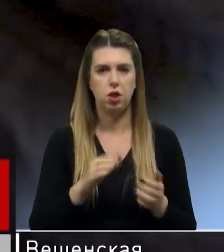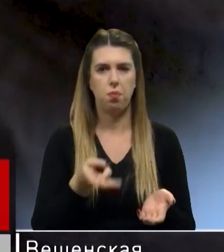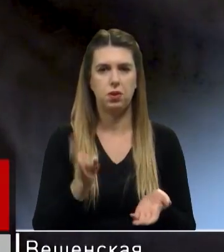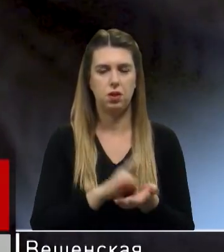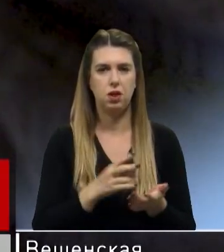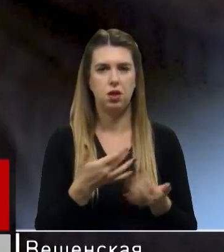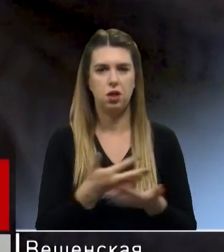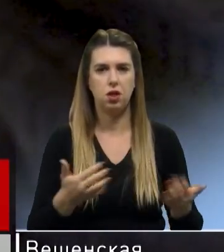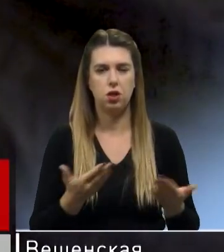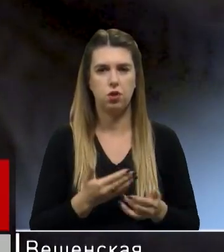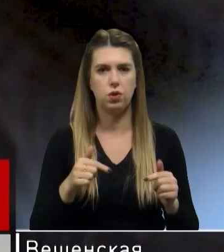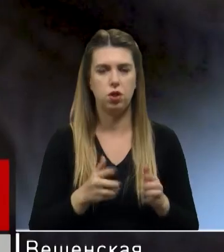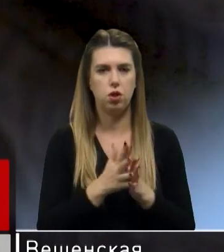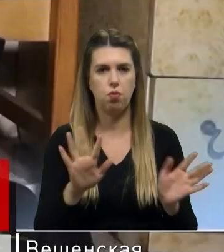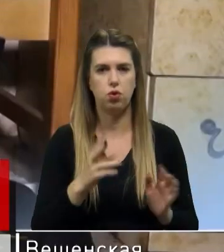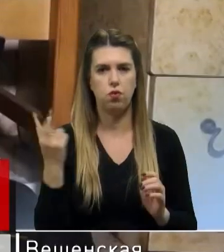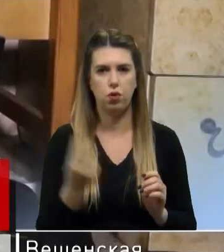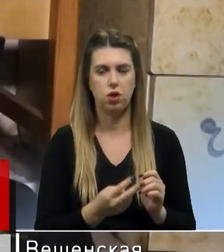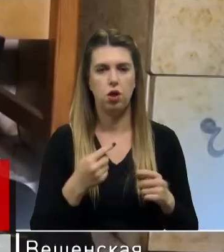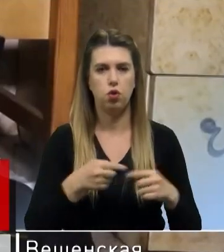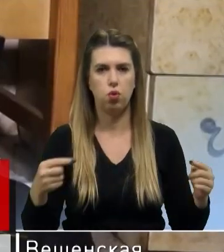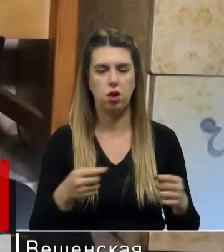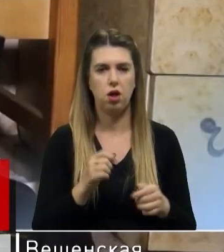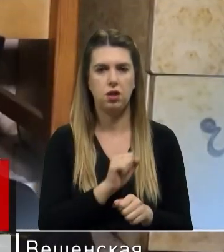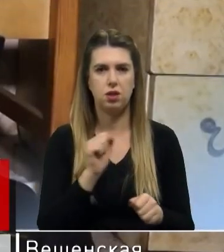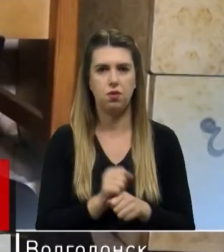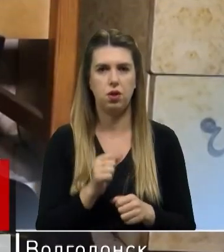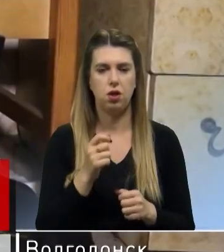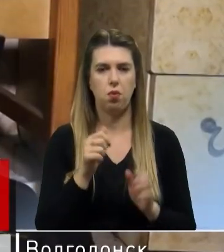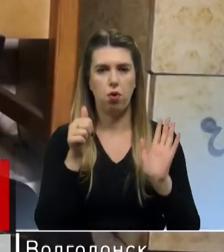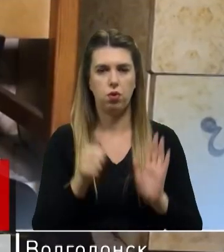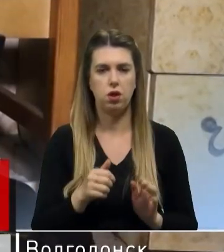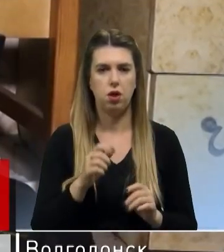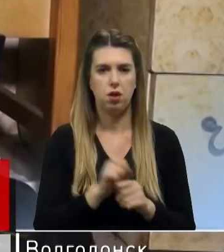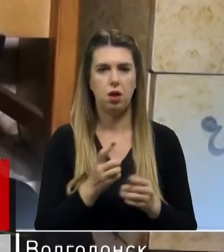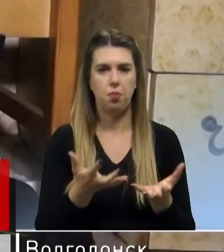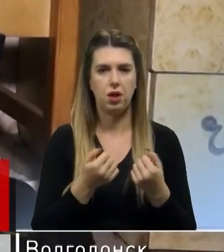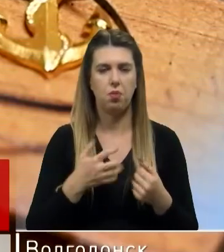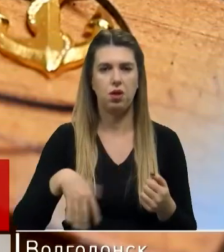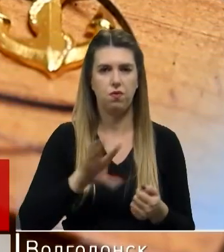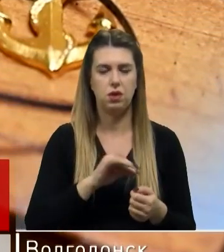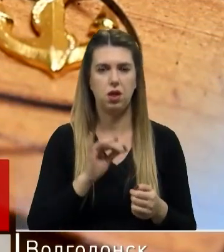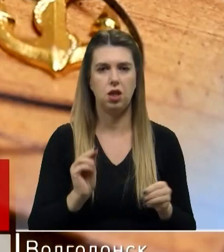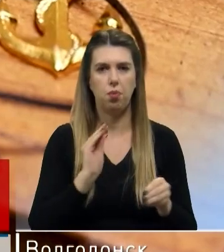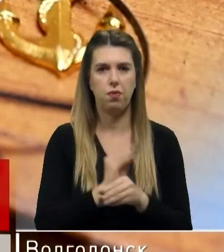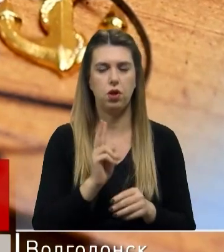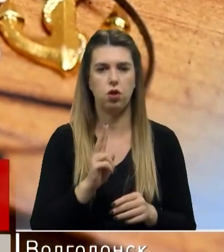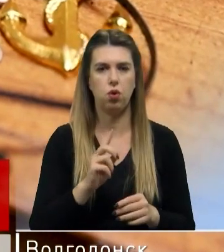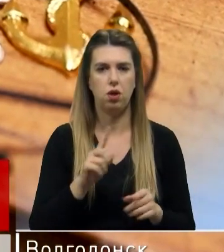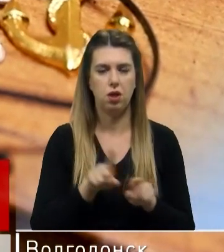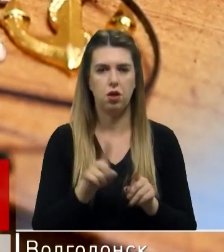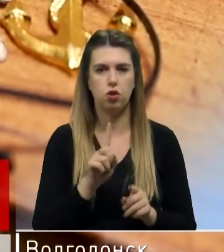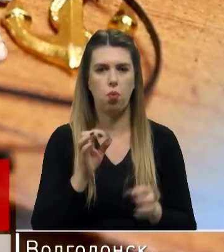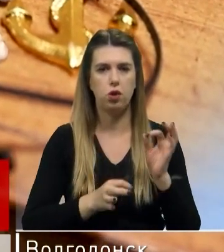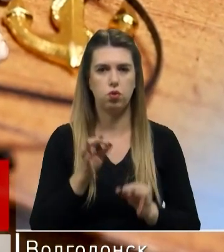постояльцев. Некоторые живут здесь не больше 2 недель, другие останавливаются на полгода. Батюшка принимает всех и добавляет, кто мы такие,